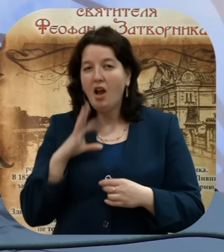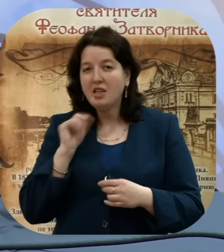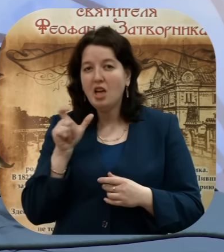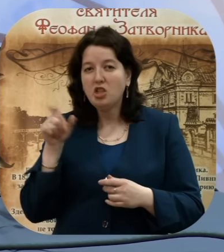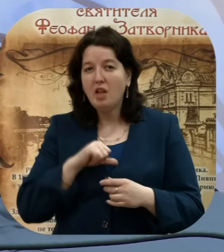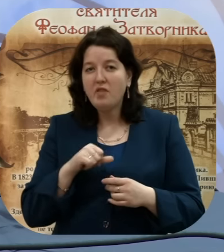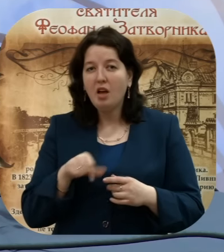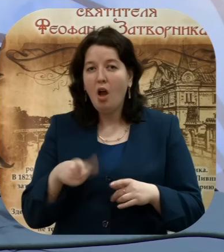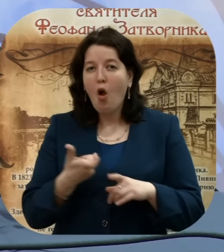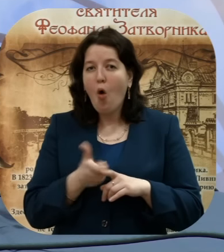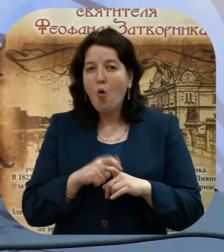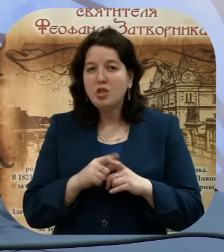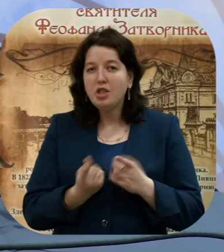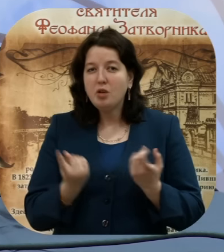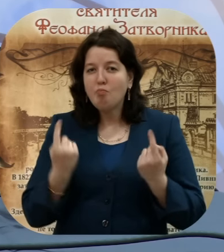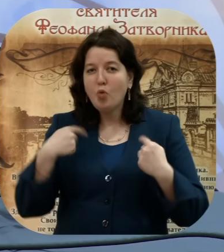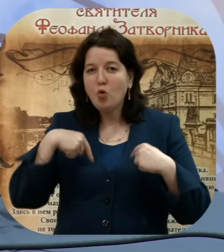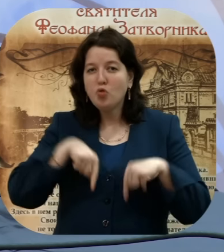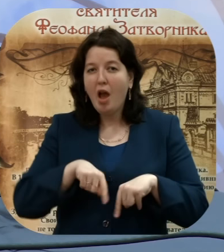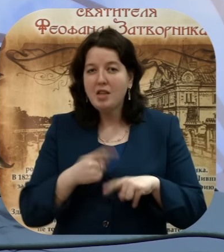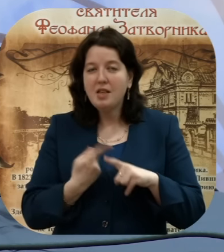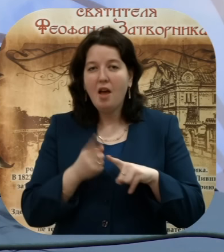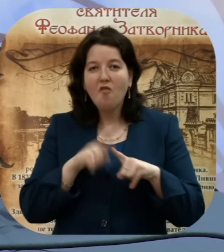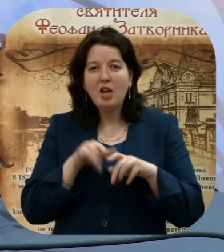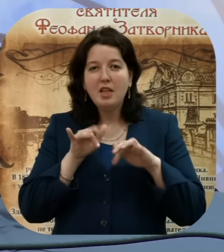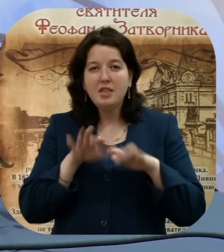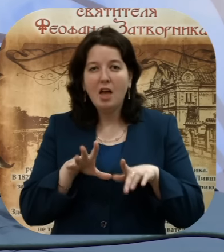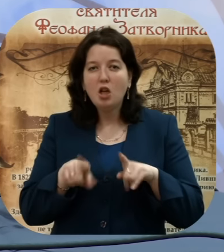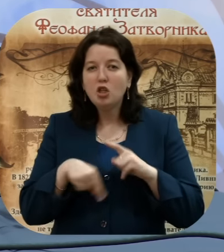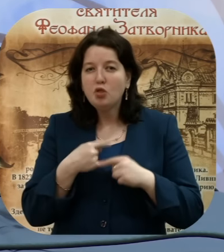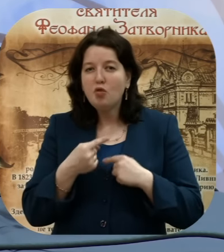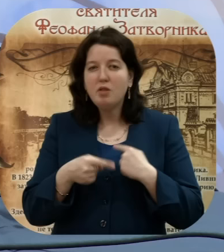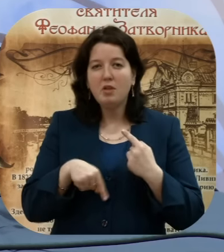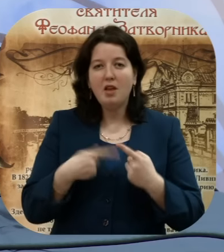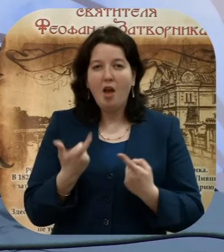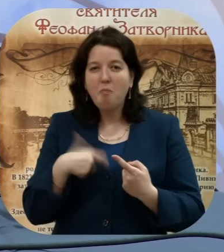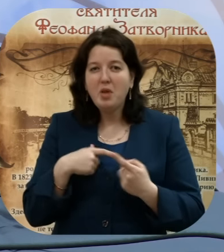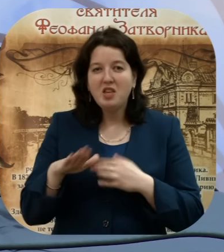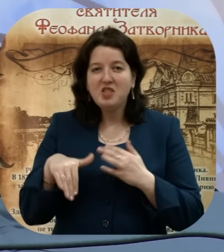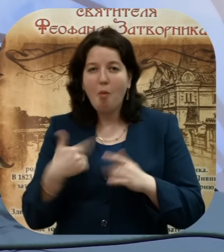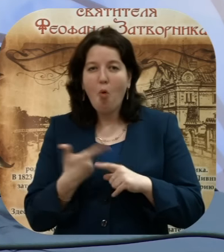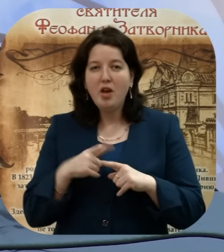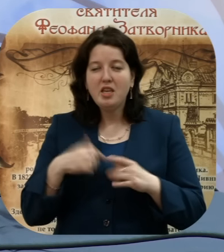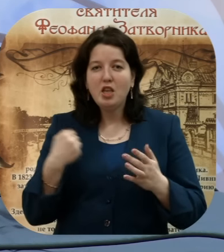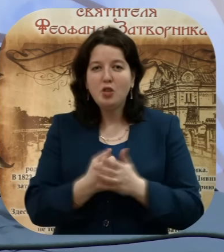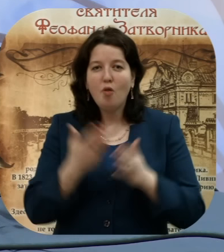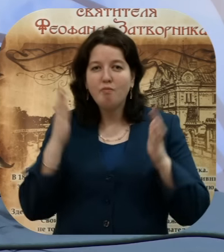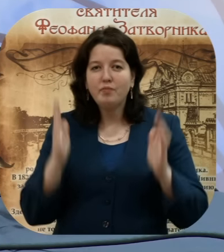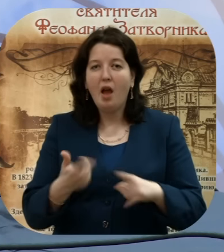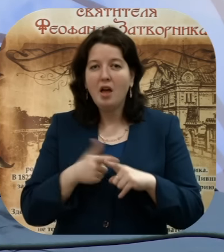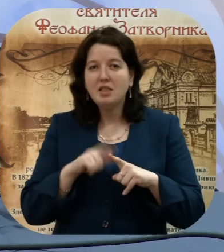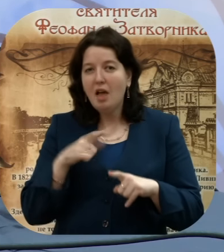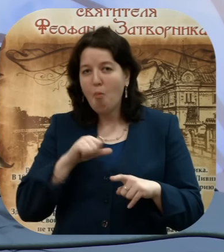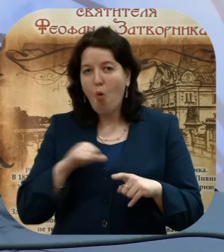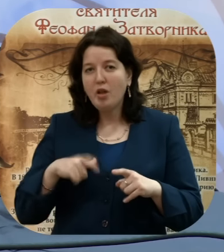настолько погружается в это, в совершенное деяние, что непрерывно его вращает перед собой и доводит себя до состояния